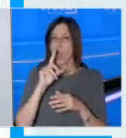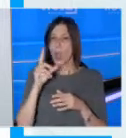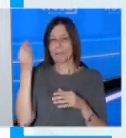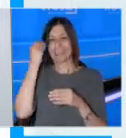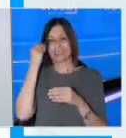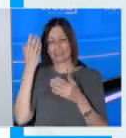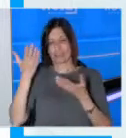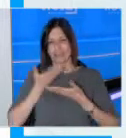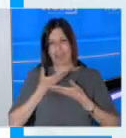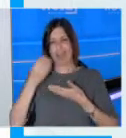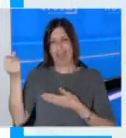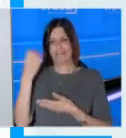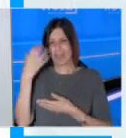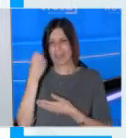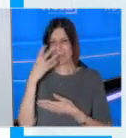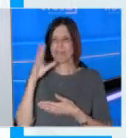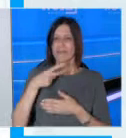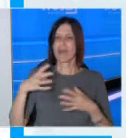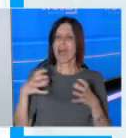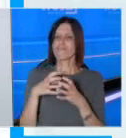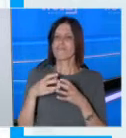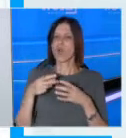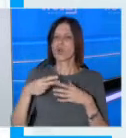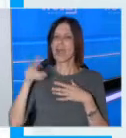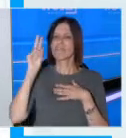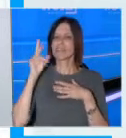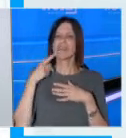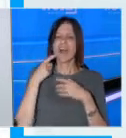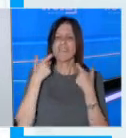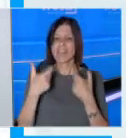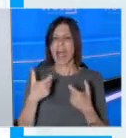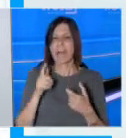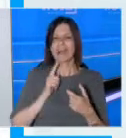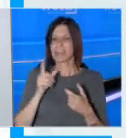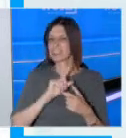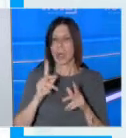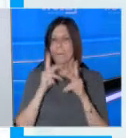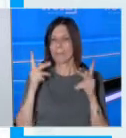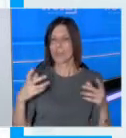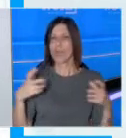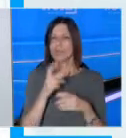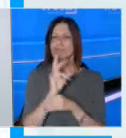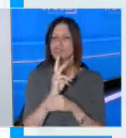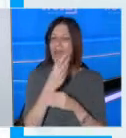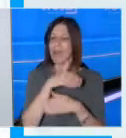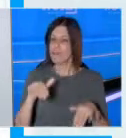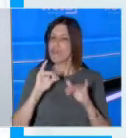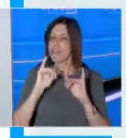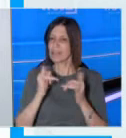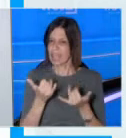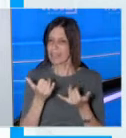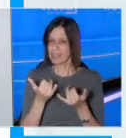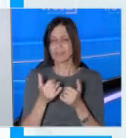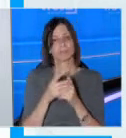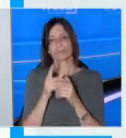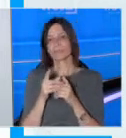פשוט. חברות הבטחה הפרטיות הן לא הפתרון, פלוגות מג"ב כן. הציוץ שאליו שקד התייחסה, תשימו לב, זה ריטוויט